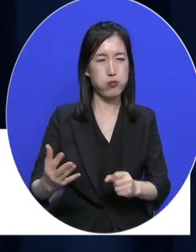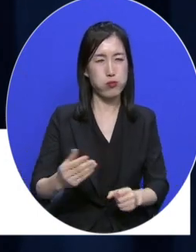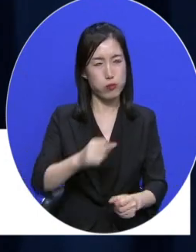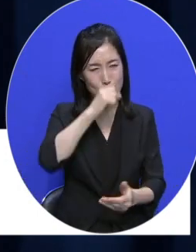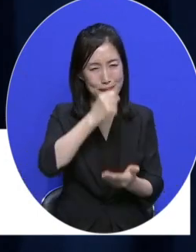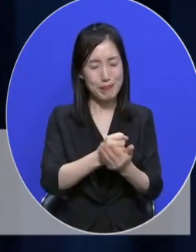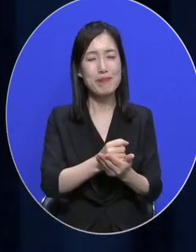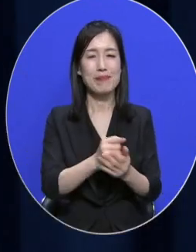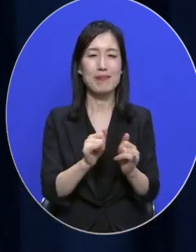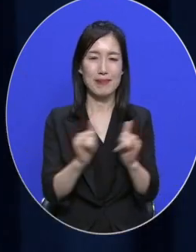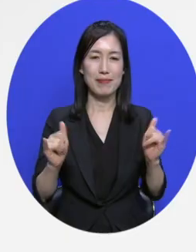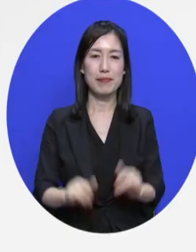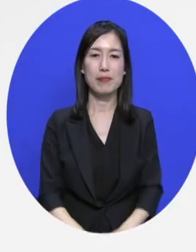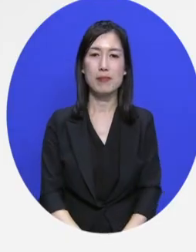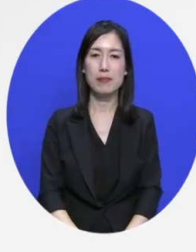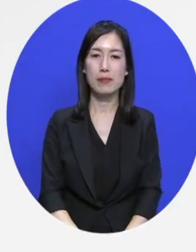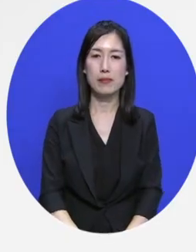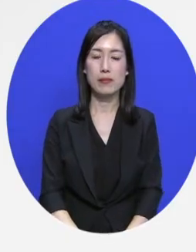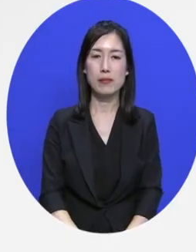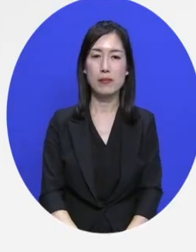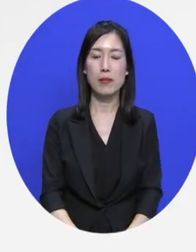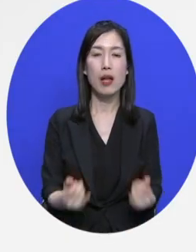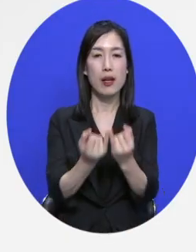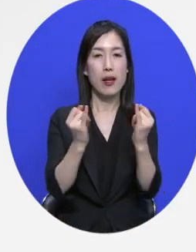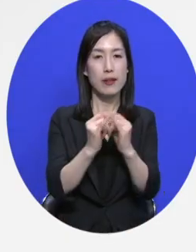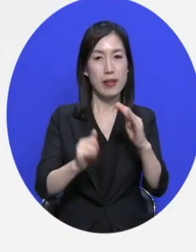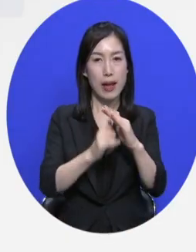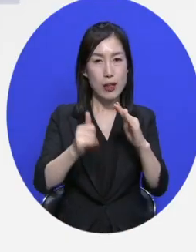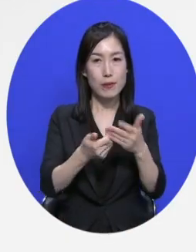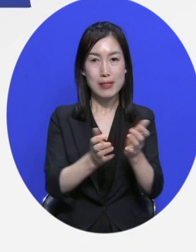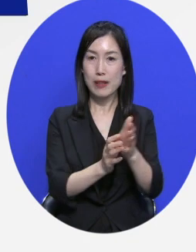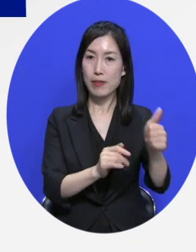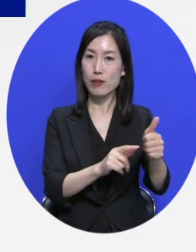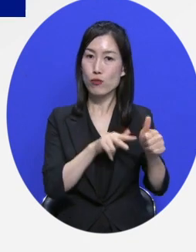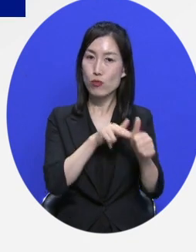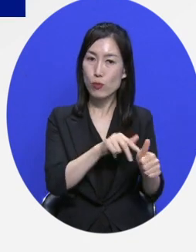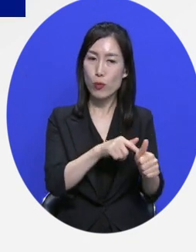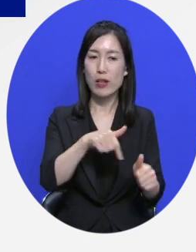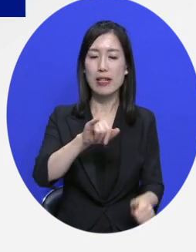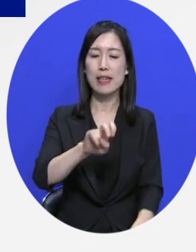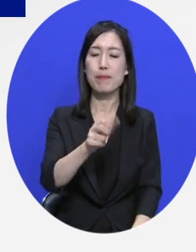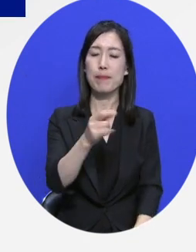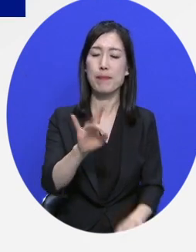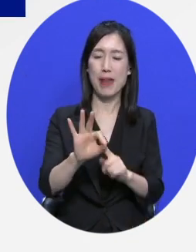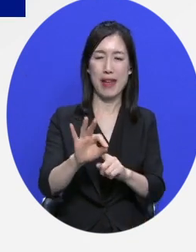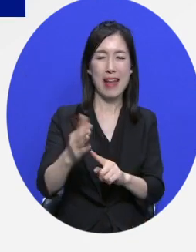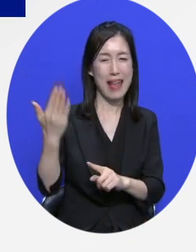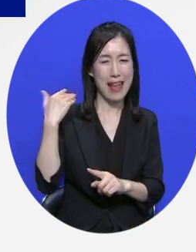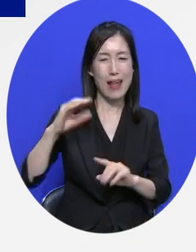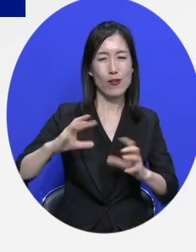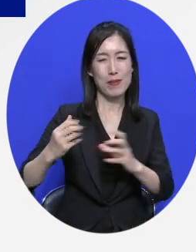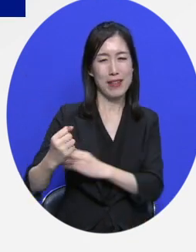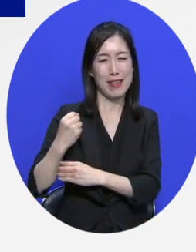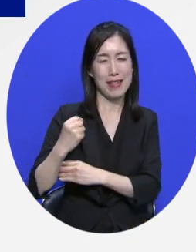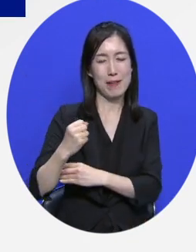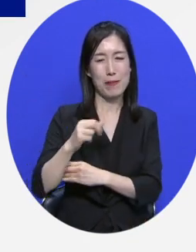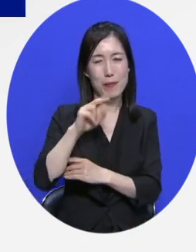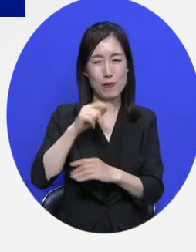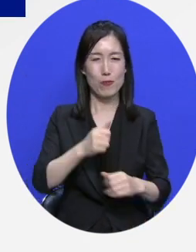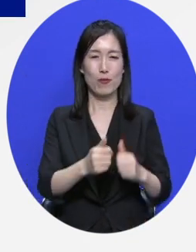적임자라고 판단했습니다. 마지막으로 여성가족부 장관 후보자로는 김행전 국민의힘 비상대책위원을